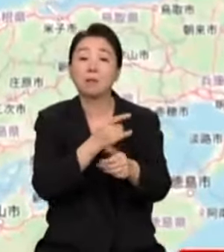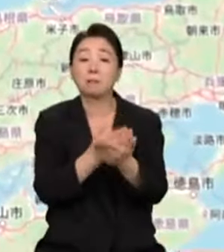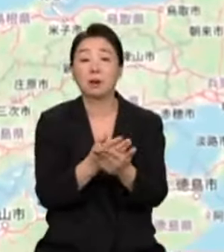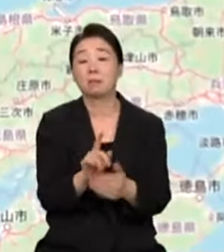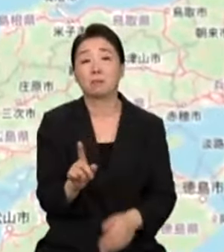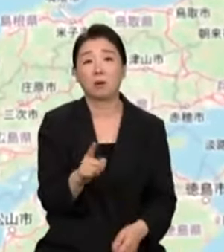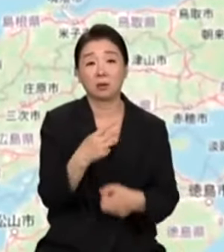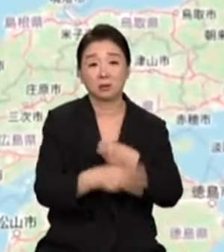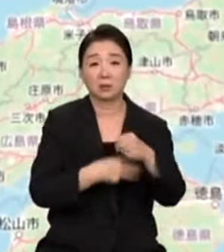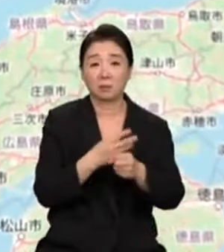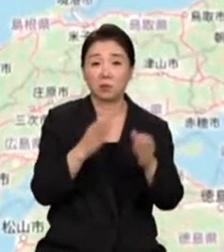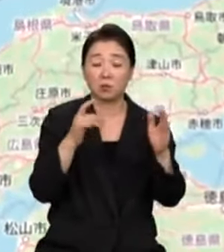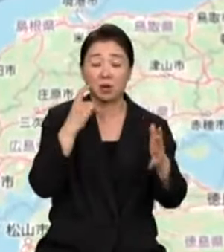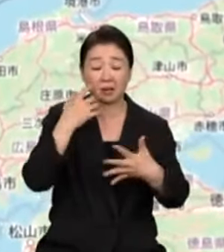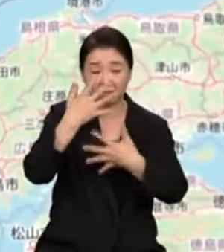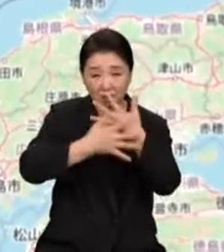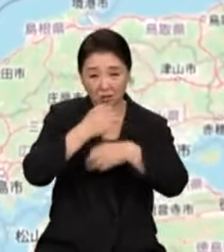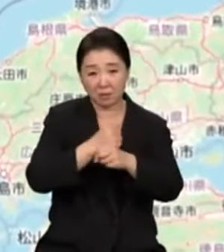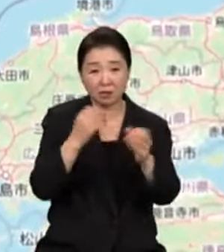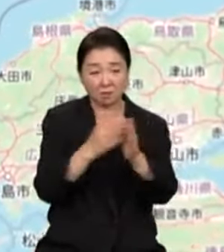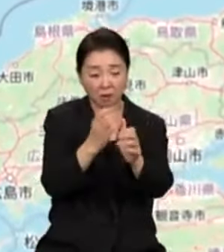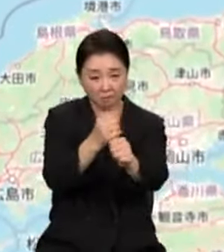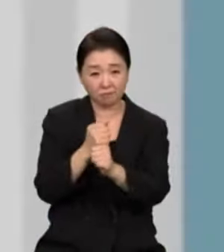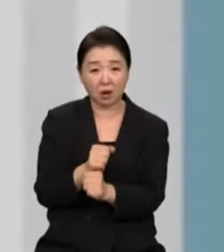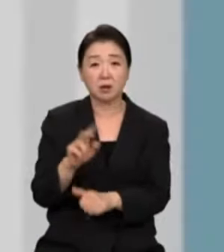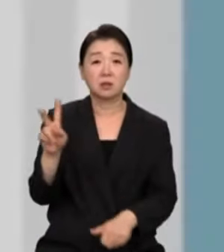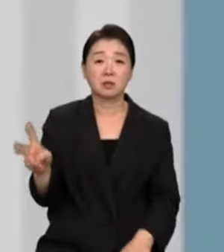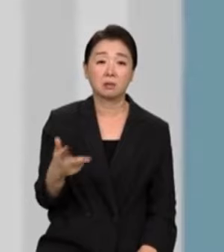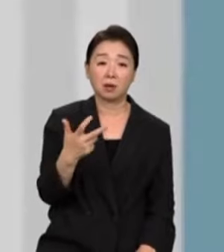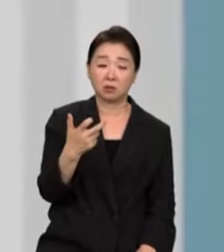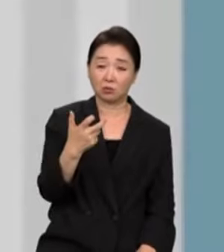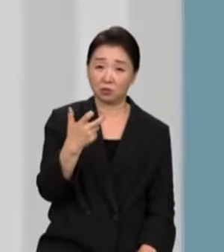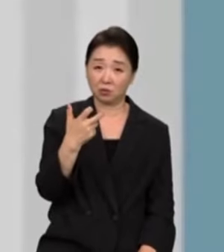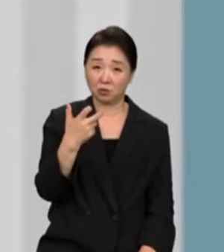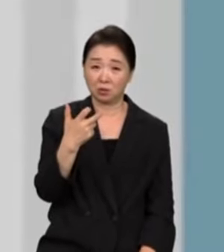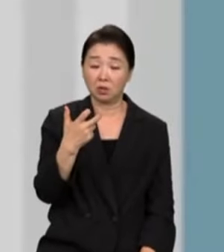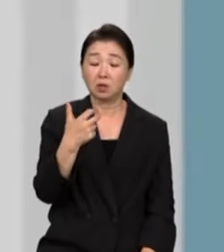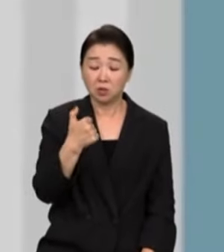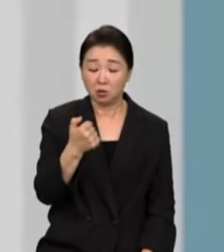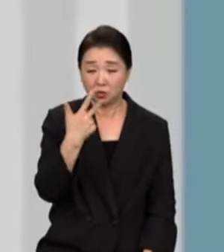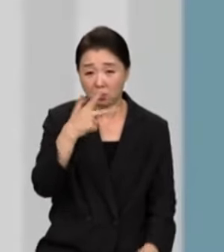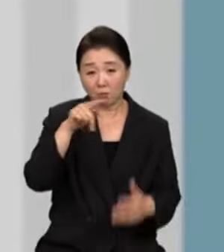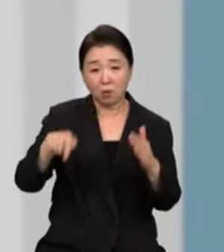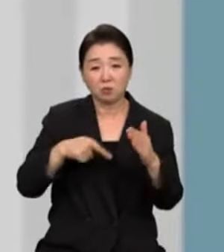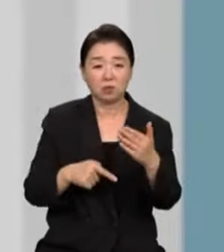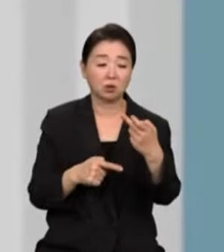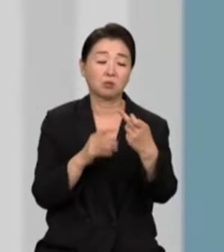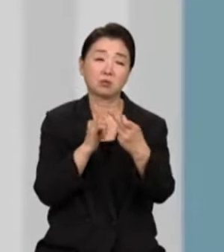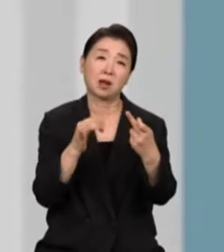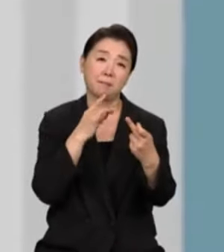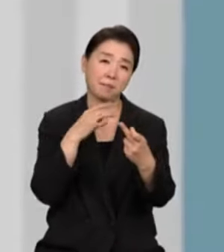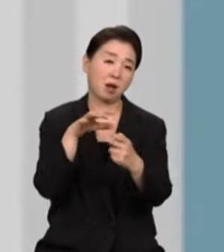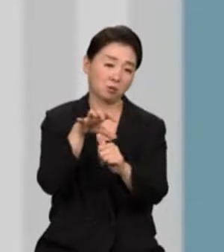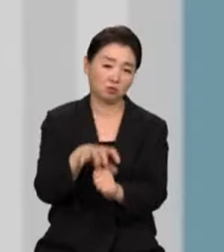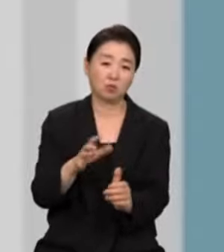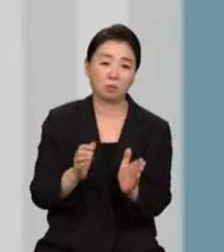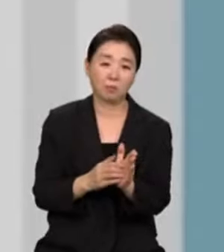3년 동안 허위 영상물 범죄로 붙잡힌 27명 중 12명만 구속됐습니다